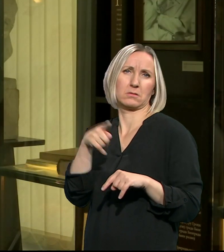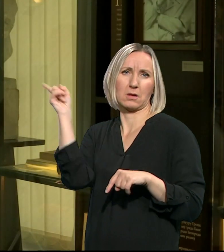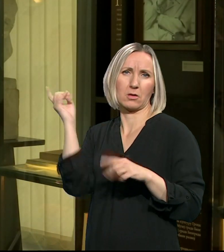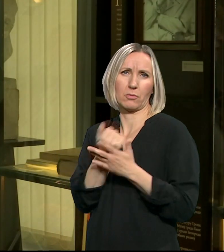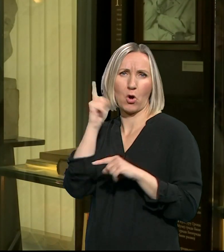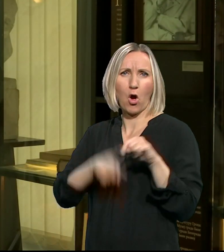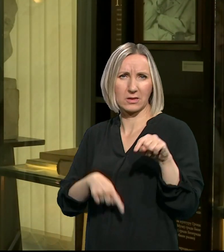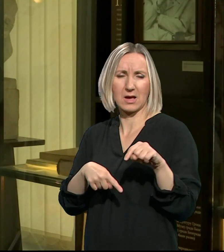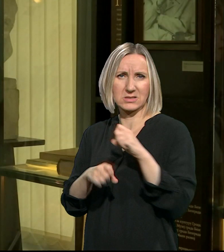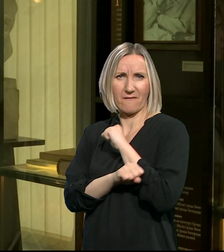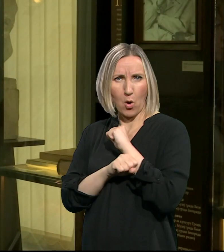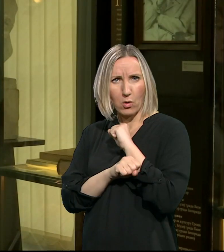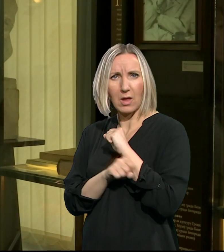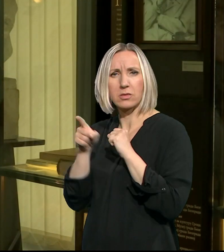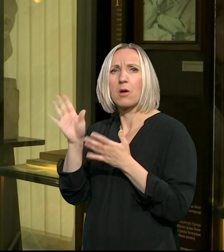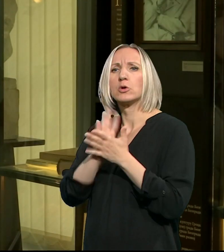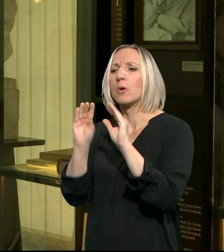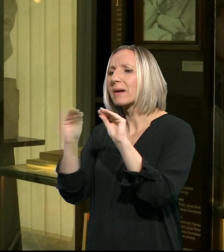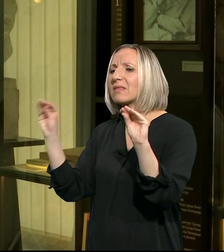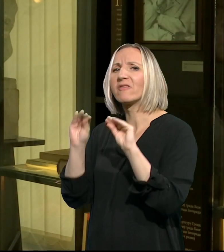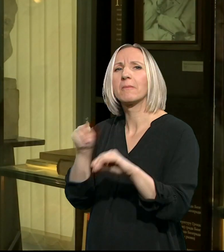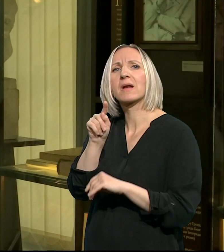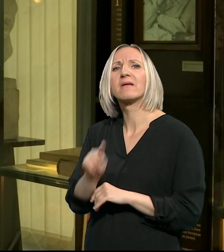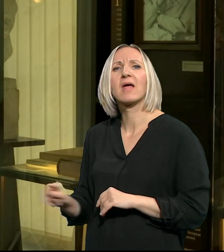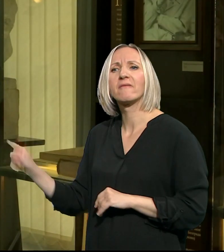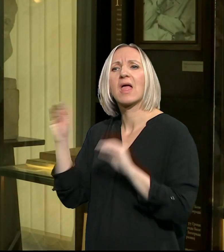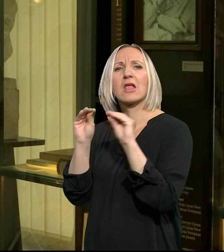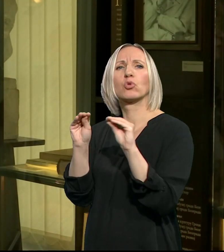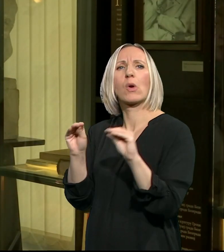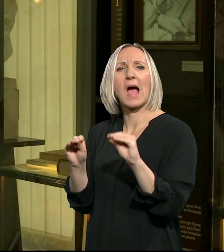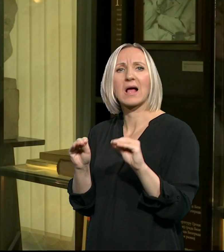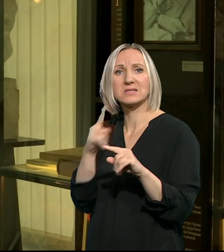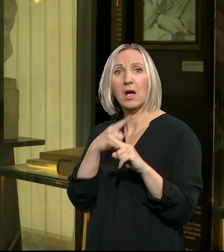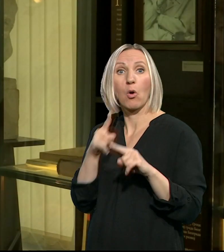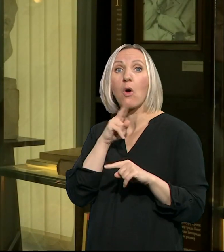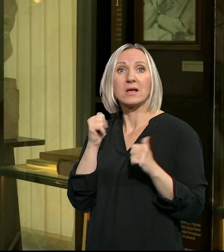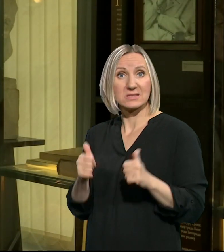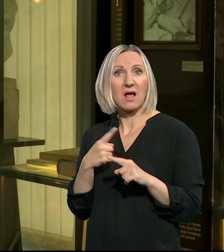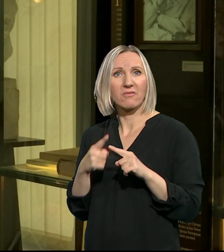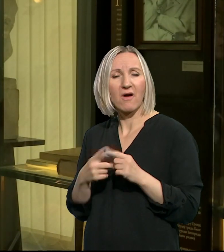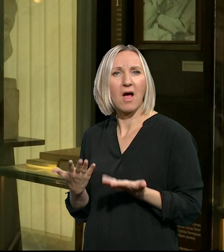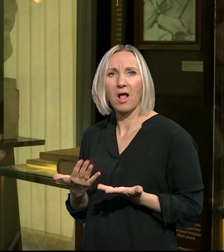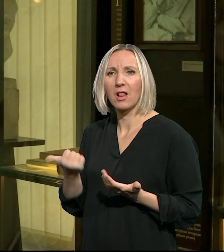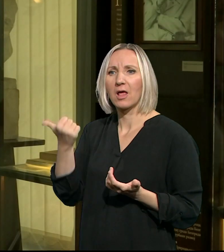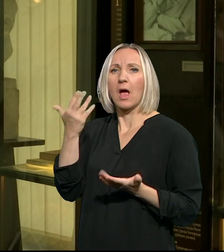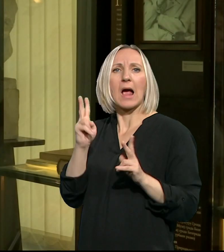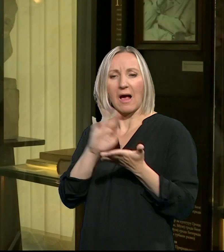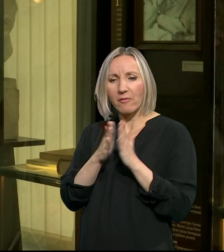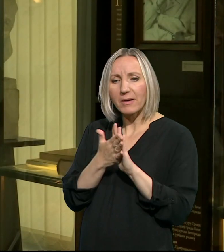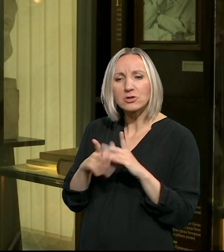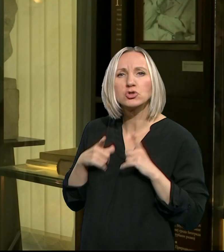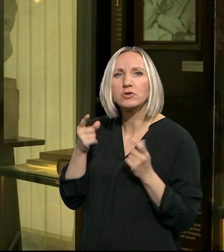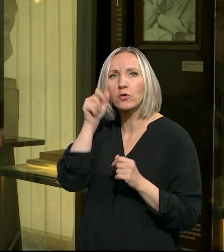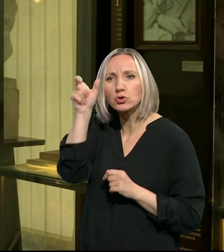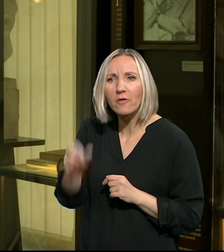sa fakulteta. A bavio se zapravo onom edukacijom koja i dan danas nedostaje. Polno saznanje, bračni život